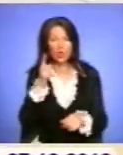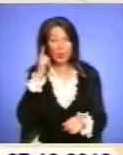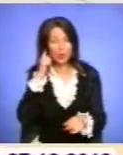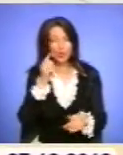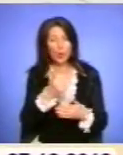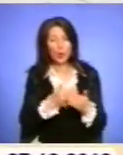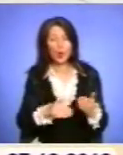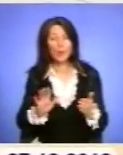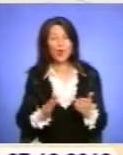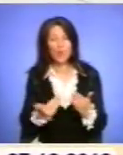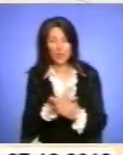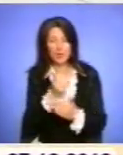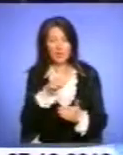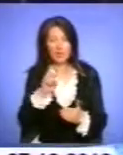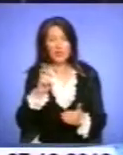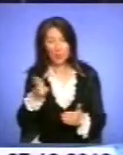«Вісті ТТБ» завтра.